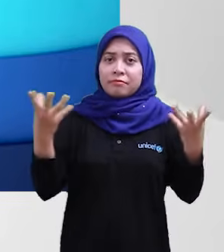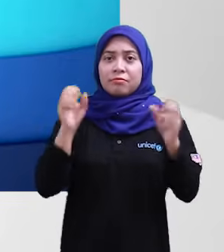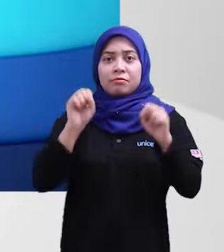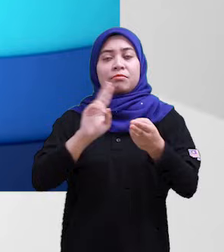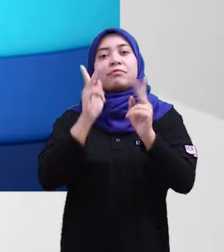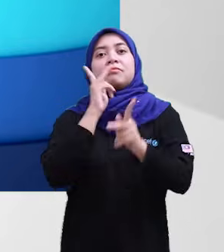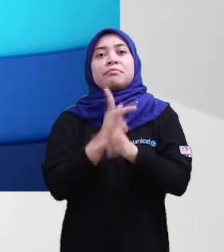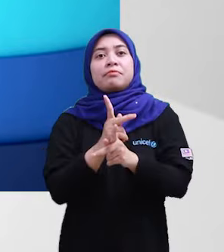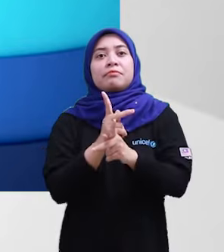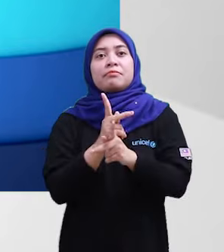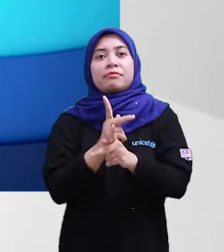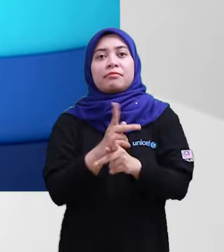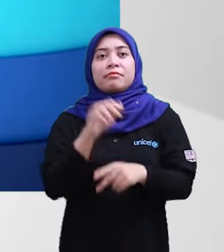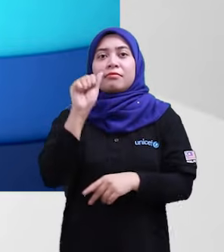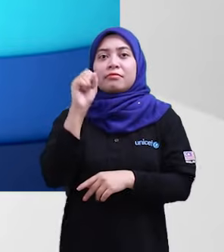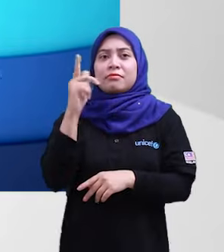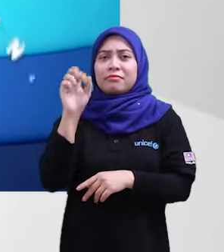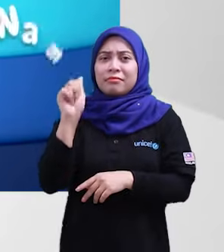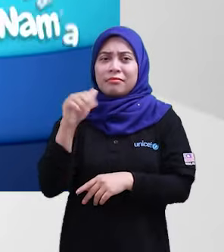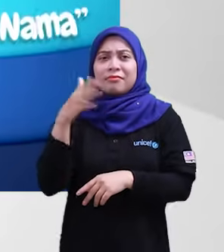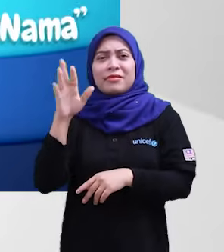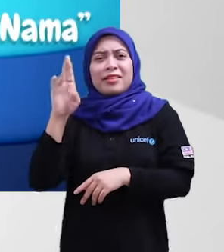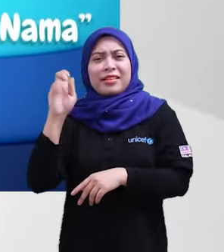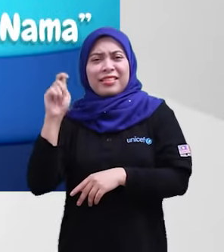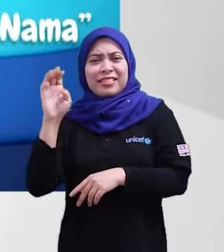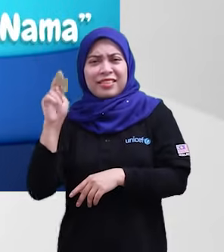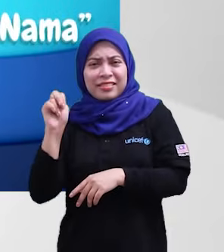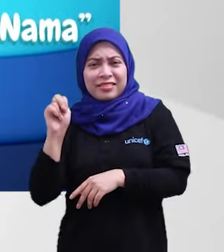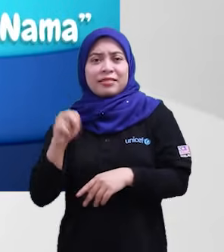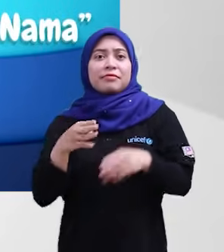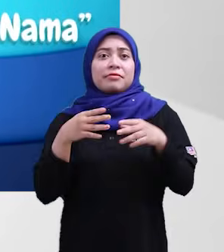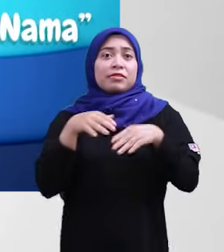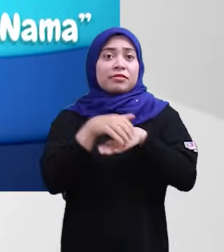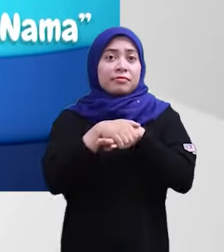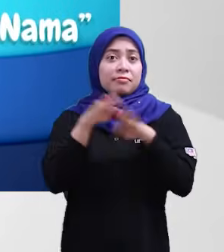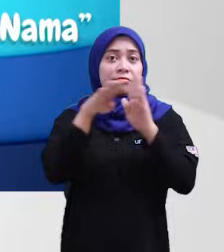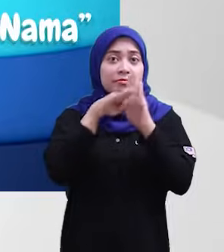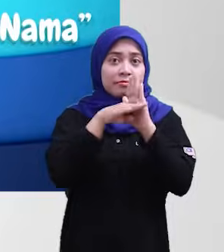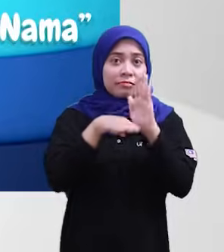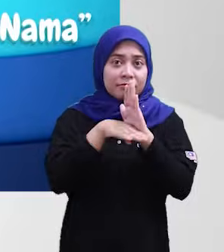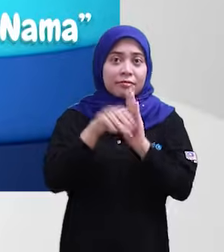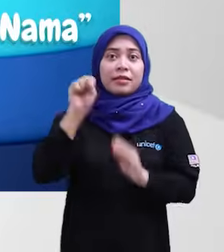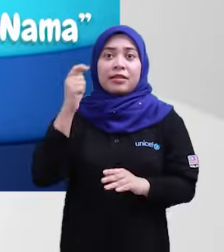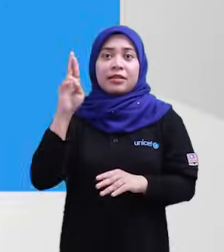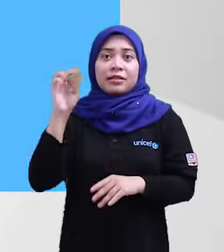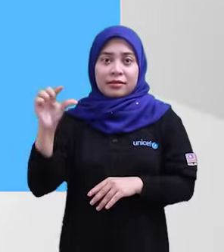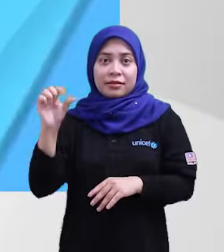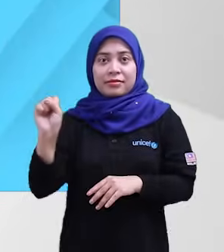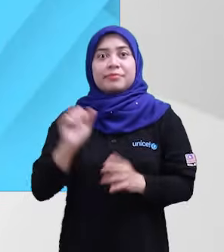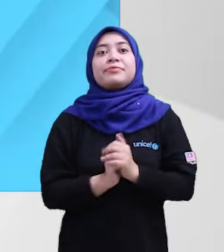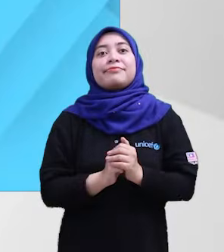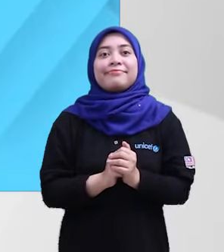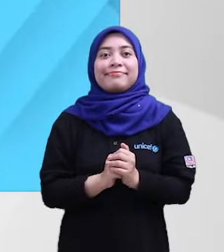pemboleh ubah yang menyimpan aksara dan rentetan. Dalam bahasa pengaturcaraan, rentetan dipanggil strings.